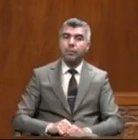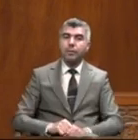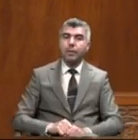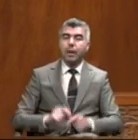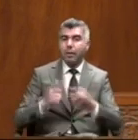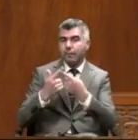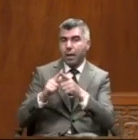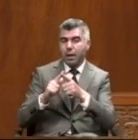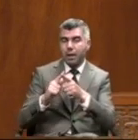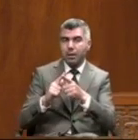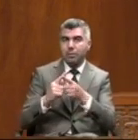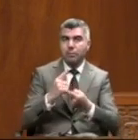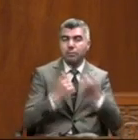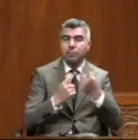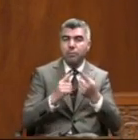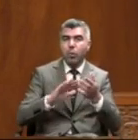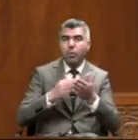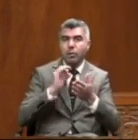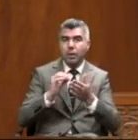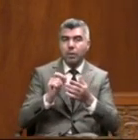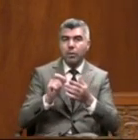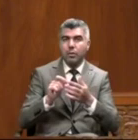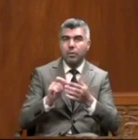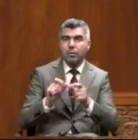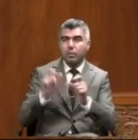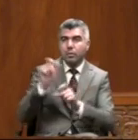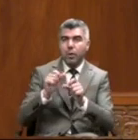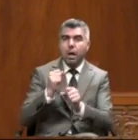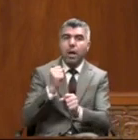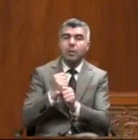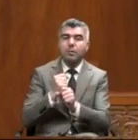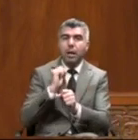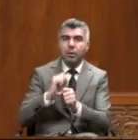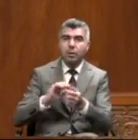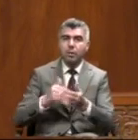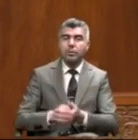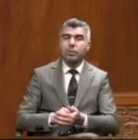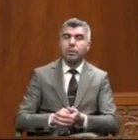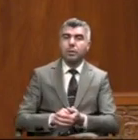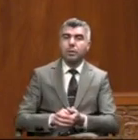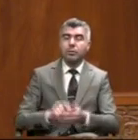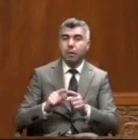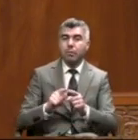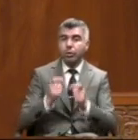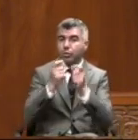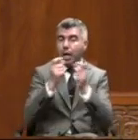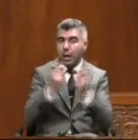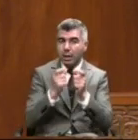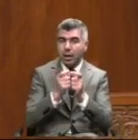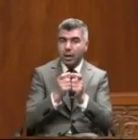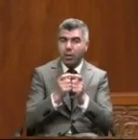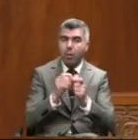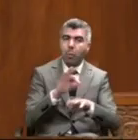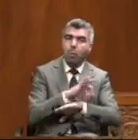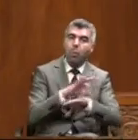لمختلف انتظارات الطبقه العامله سواء كانت في القطاع الخاص اولا القطاع